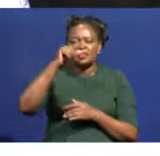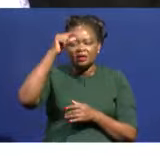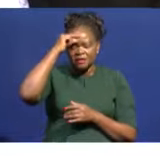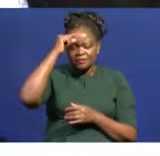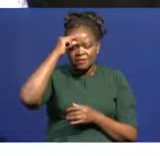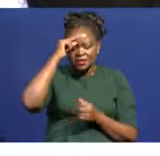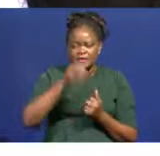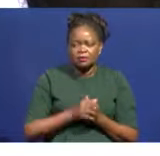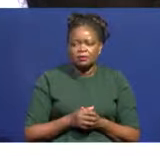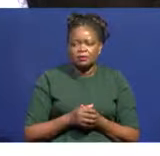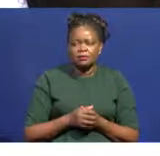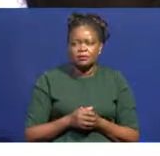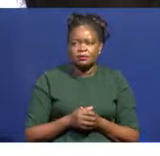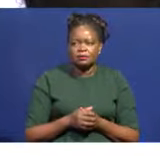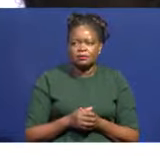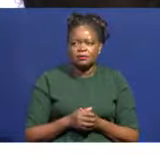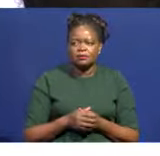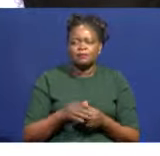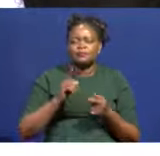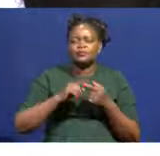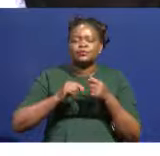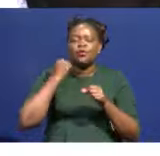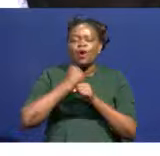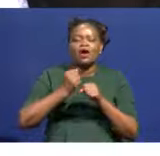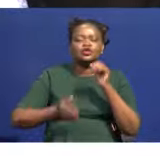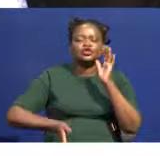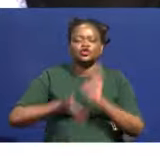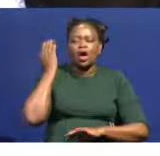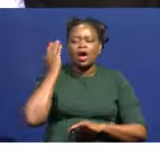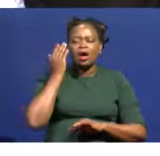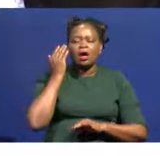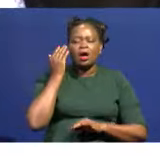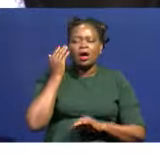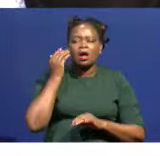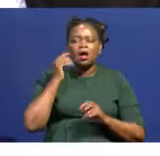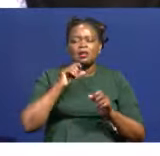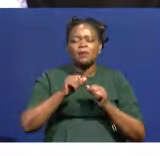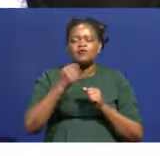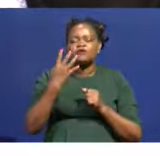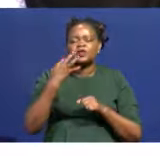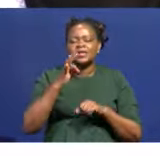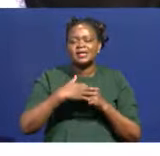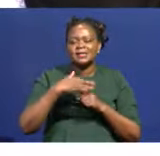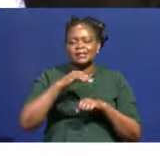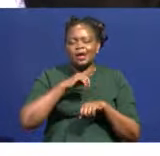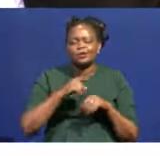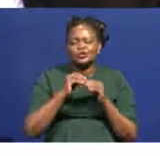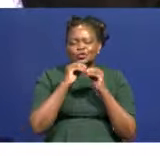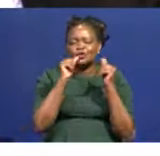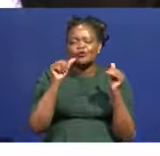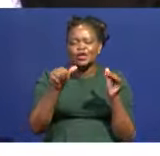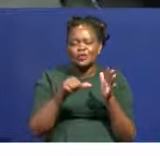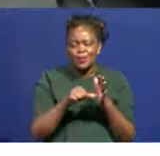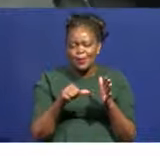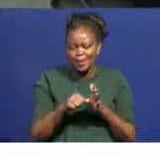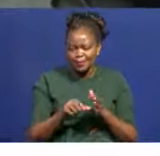government to move very quickly within 48 hours to settle this matter.